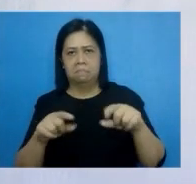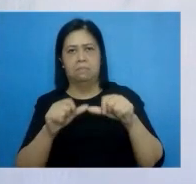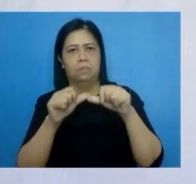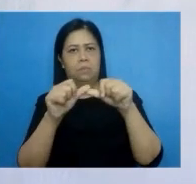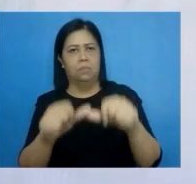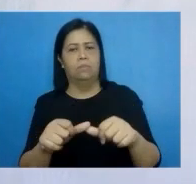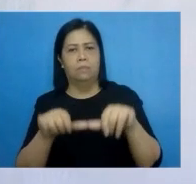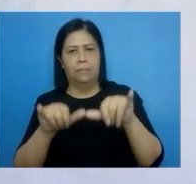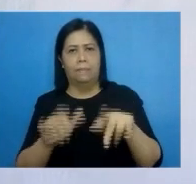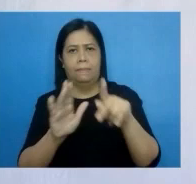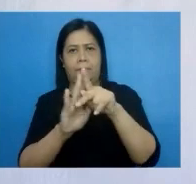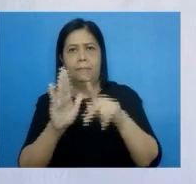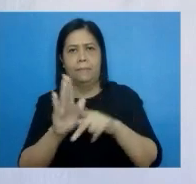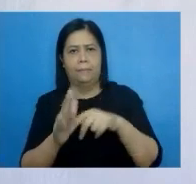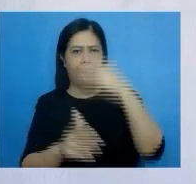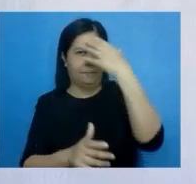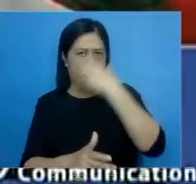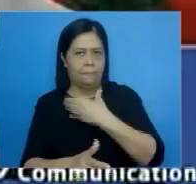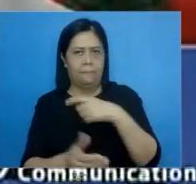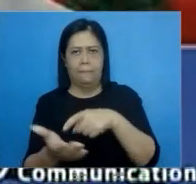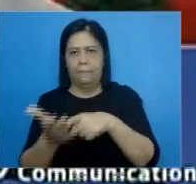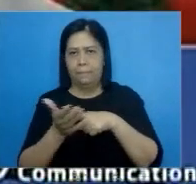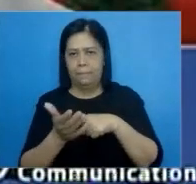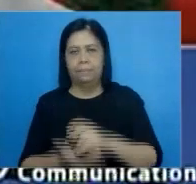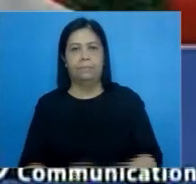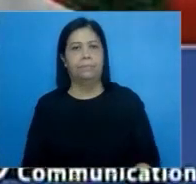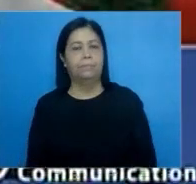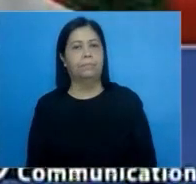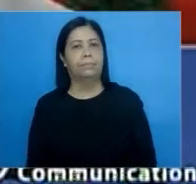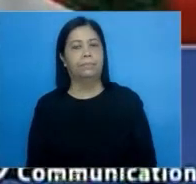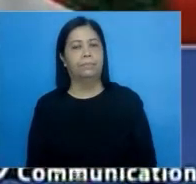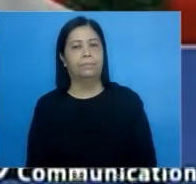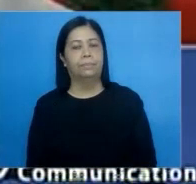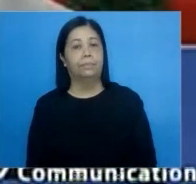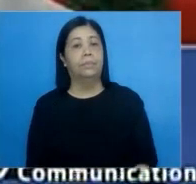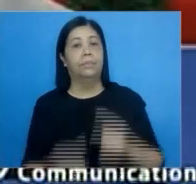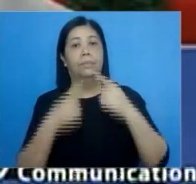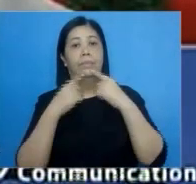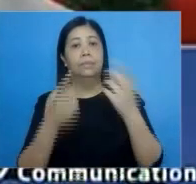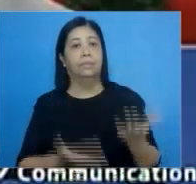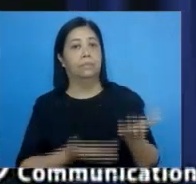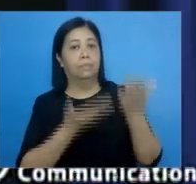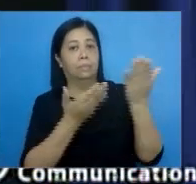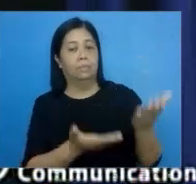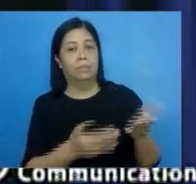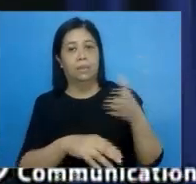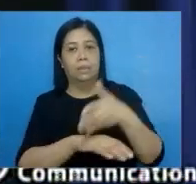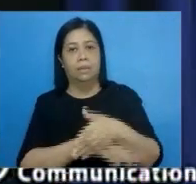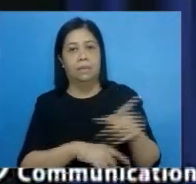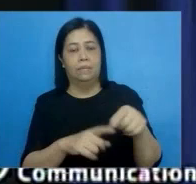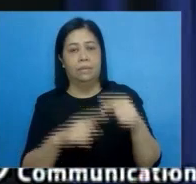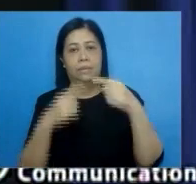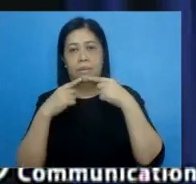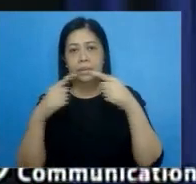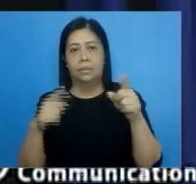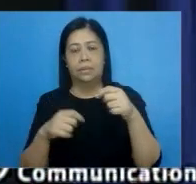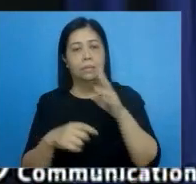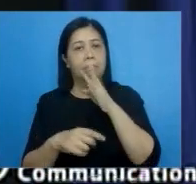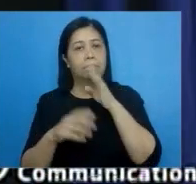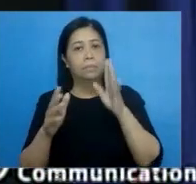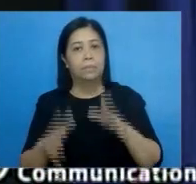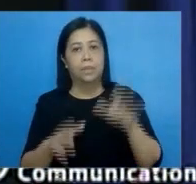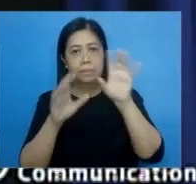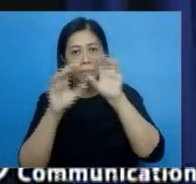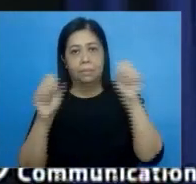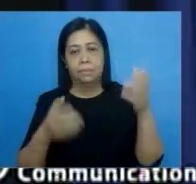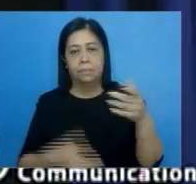existing policy sa paggamit ng face shield. Kontrolado. Inilabas ang rekomendasyon matapos ang payag na ito ng tagapagsalita ng Pangulo.